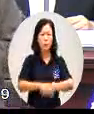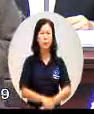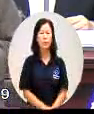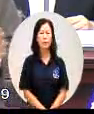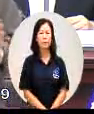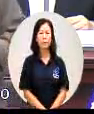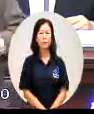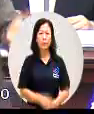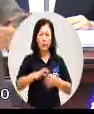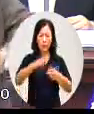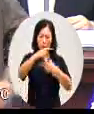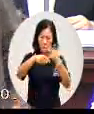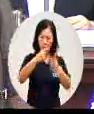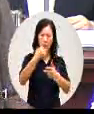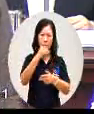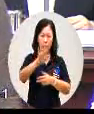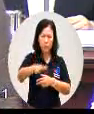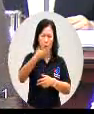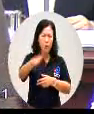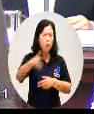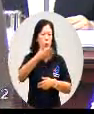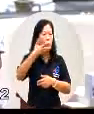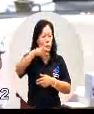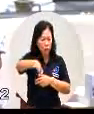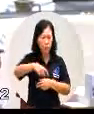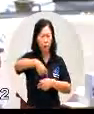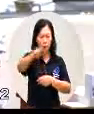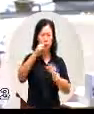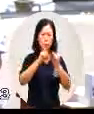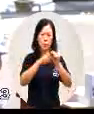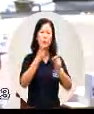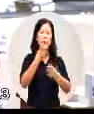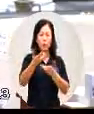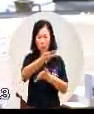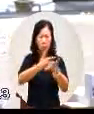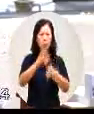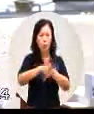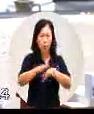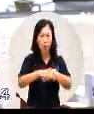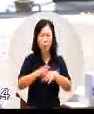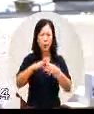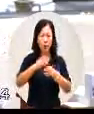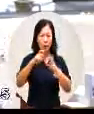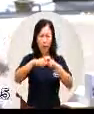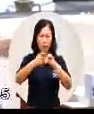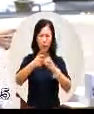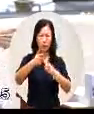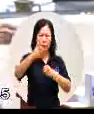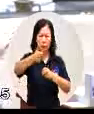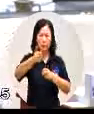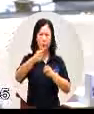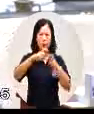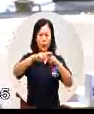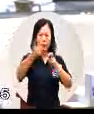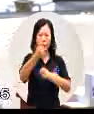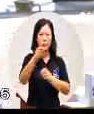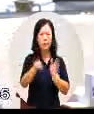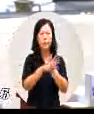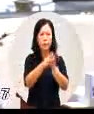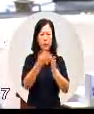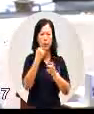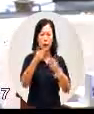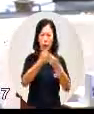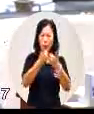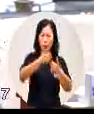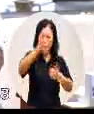另外，这礼拜水利局都要去甲沟通。 谢谢啊，市长，我想你跟那个我们李会长哈，李清湖那个会